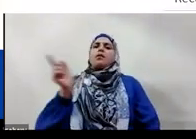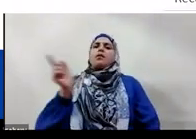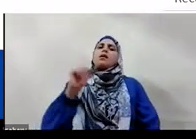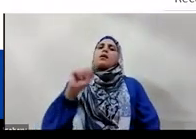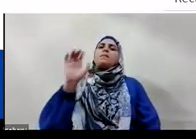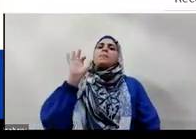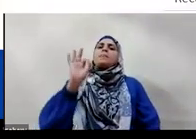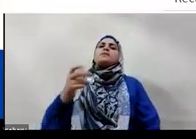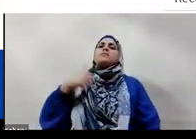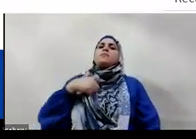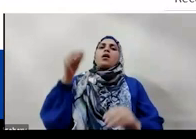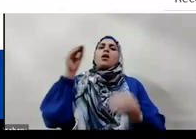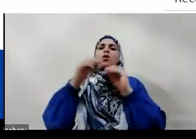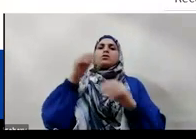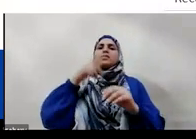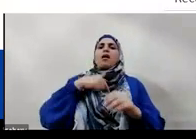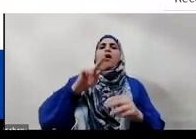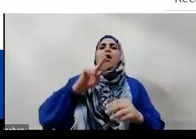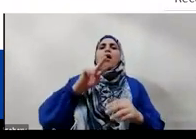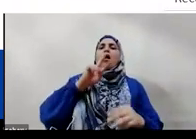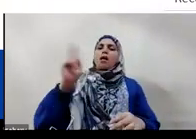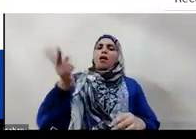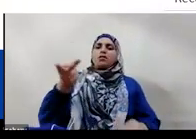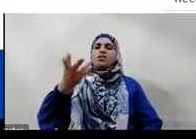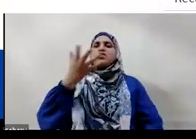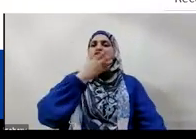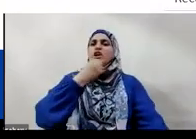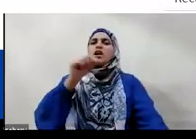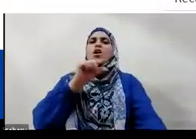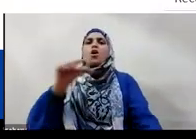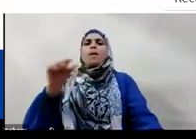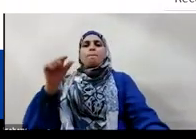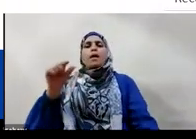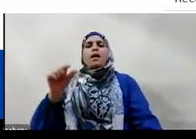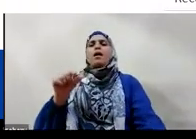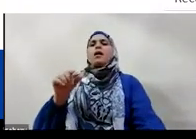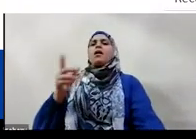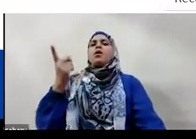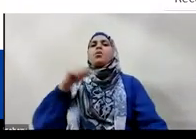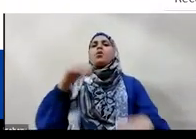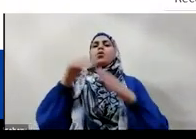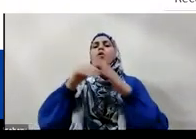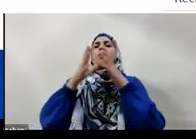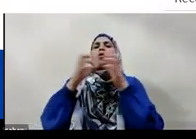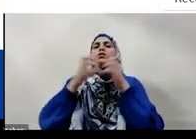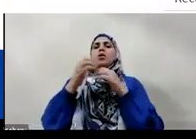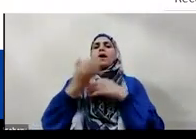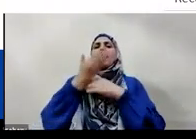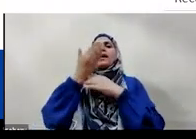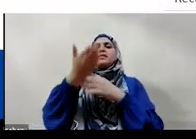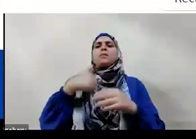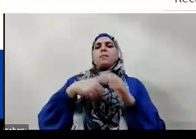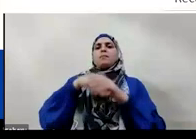اعمل بارافريزنج اغير كده شكل الجمله او الكونتنت اللي انا عايزه اقدمه من غير ما اعمل سايتيشن كومبليتلي.